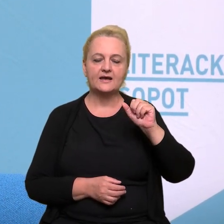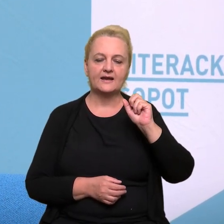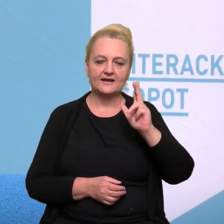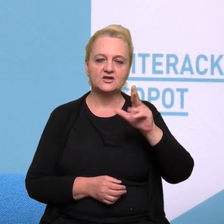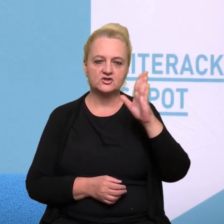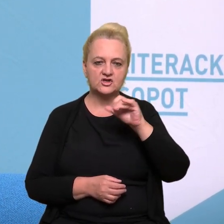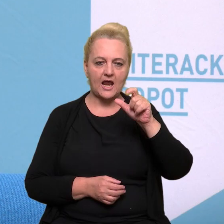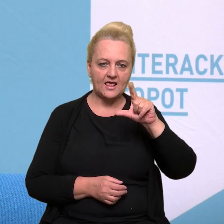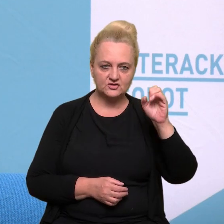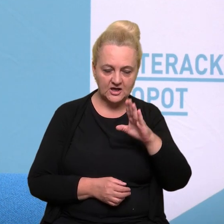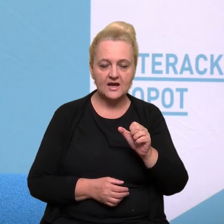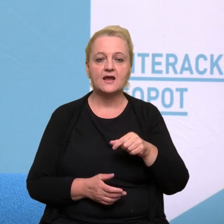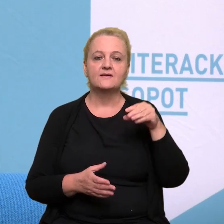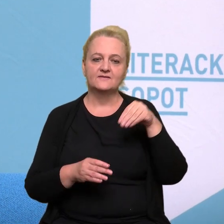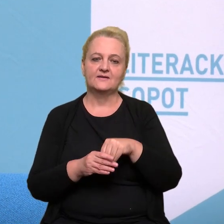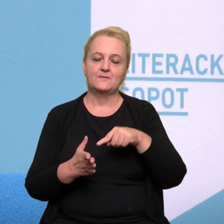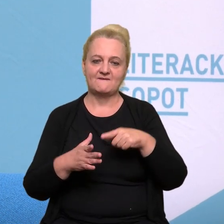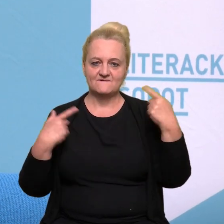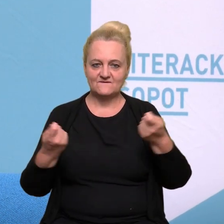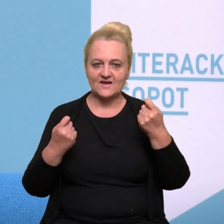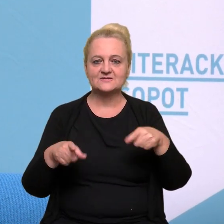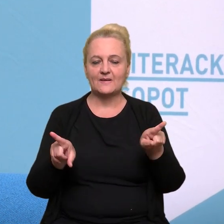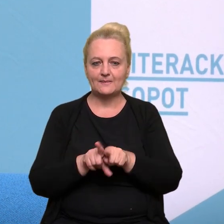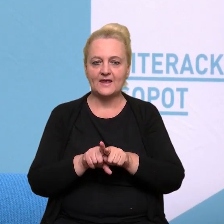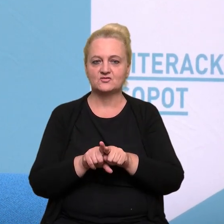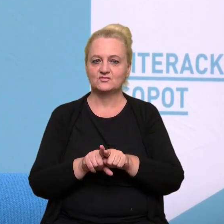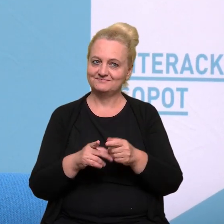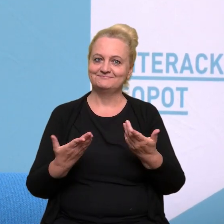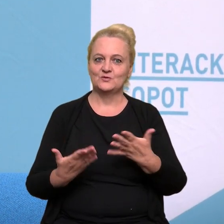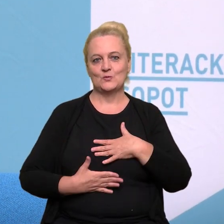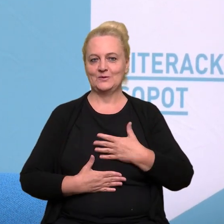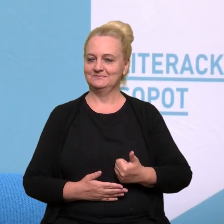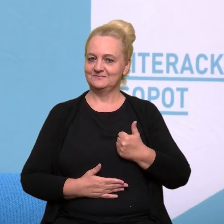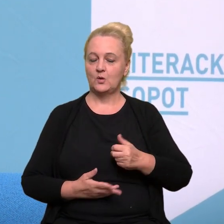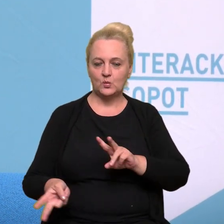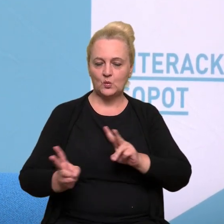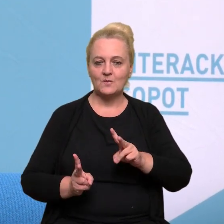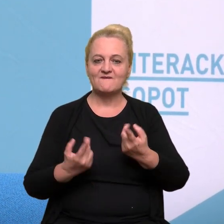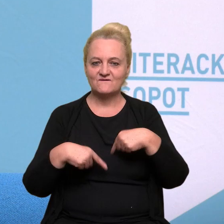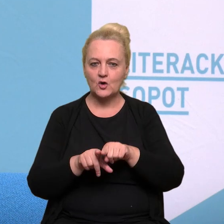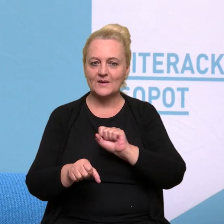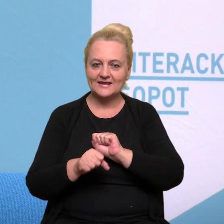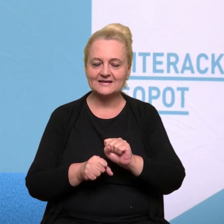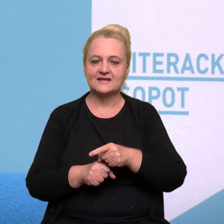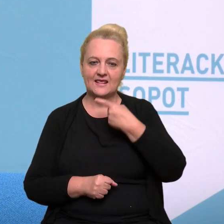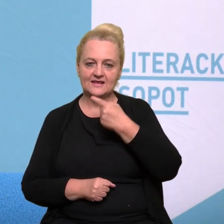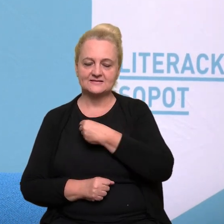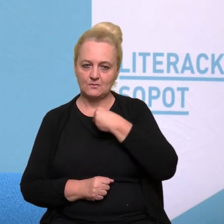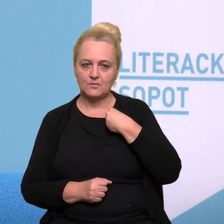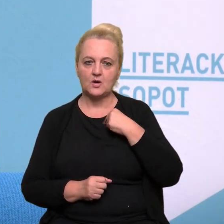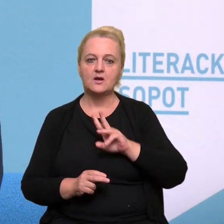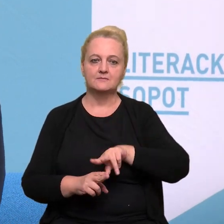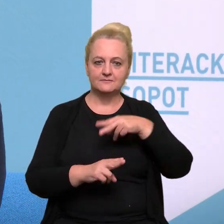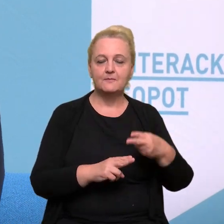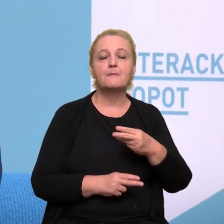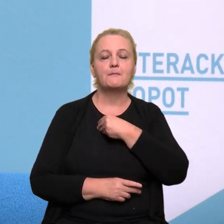Szalsza. Przy naszym festiwalu również szczycimy się tym, że tłumaczenia są wykonywane z języka polskiego na